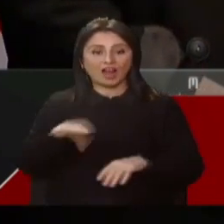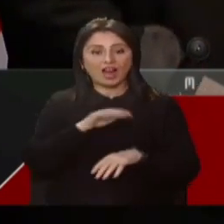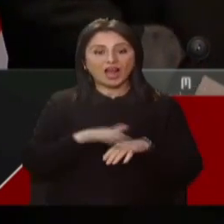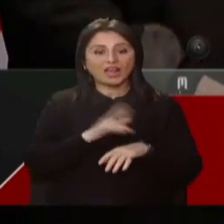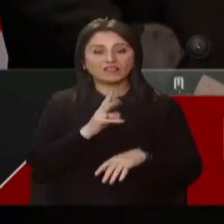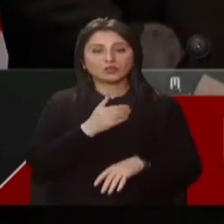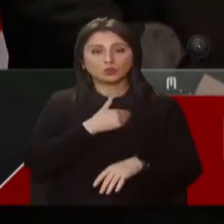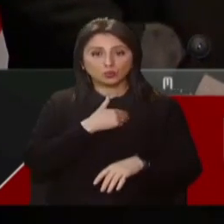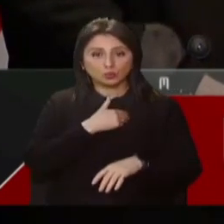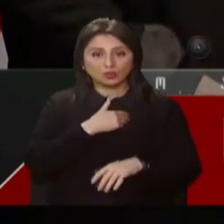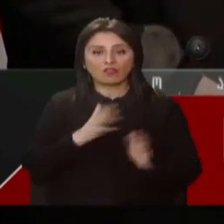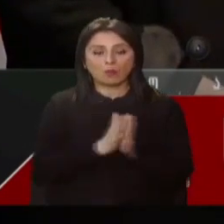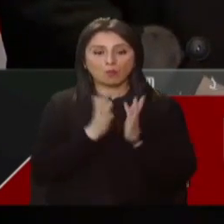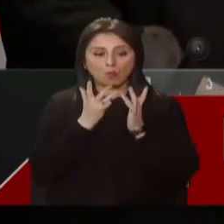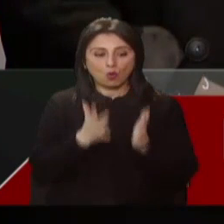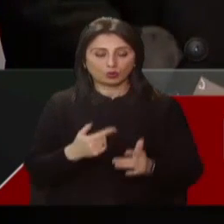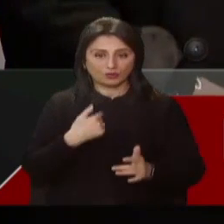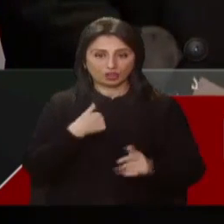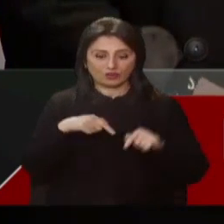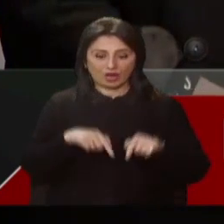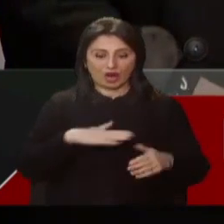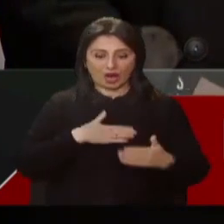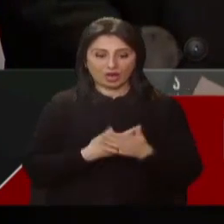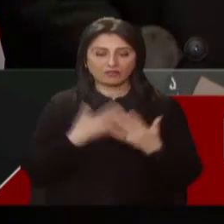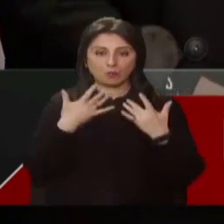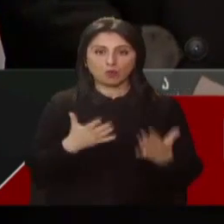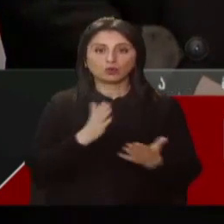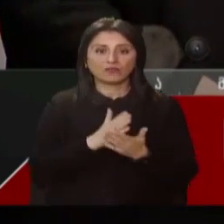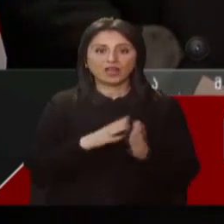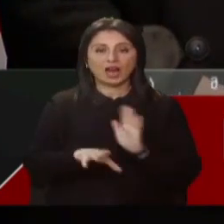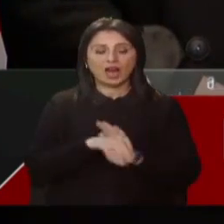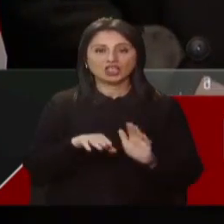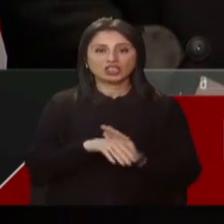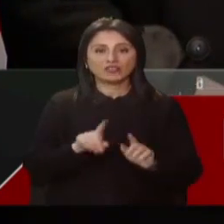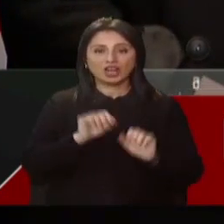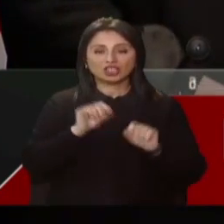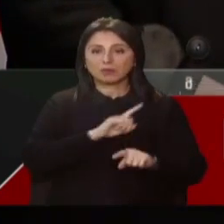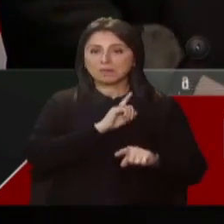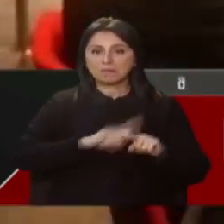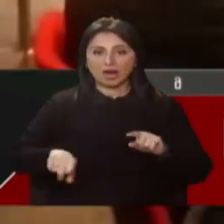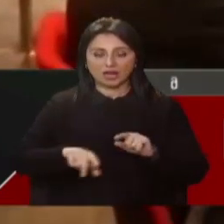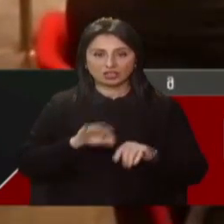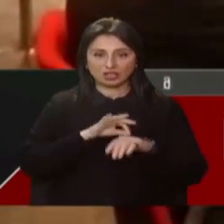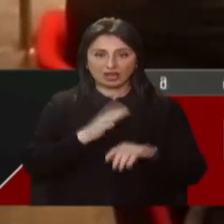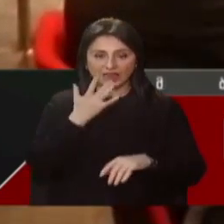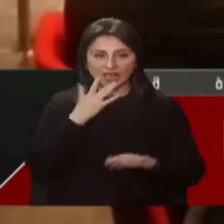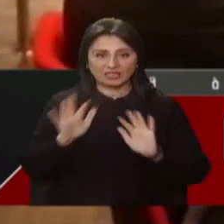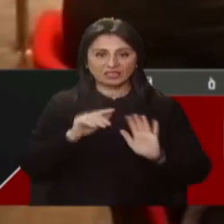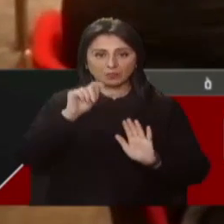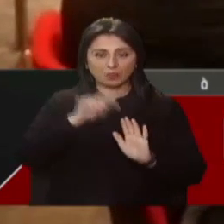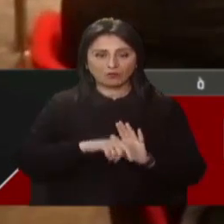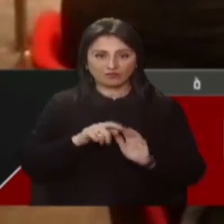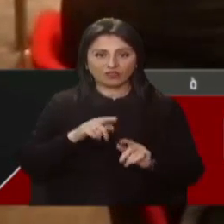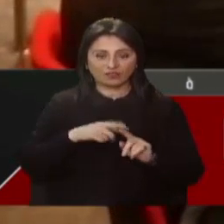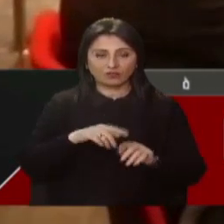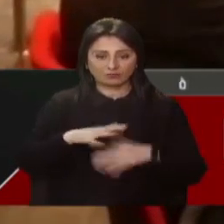მოსვნას მოთხოვნა არის და ჩვენი აქტივის მოთხოვნა არის, რომ არჩევნები რაც შეიძლება მალე ჩატარდეს. ნაციონალურ მოძრაობაში